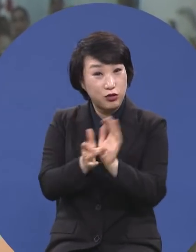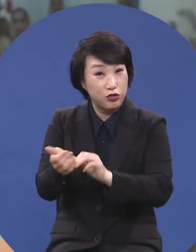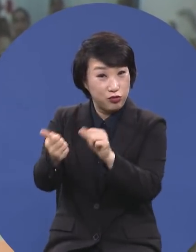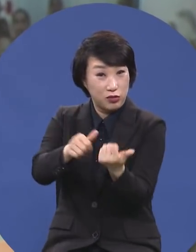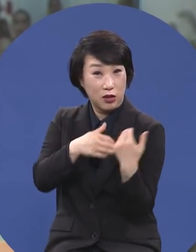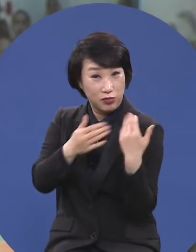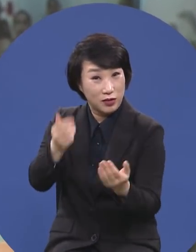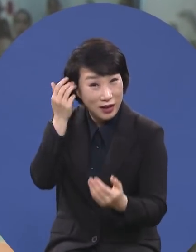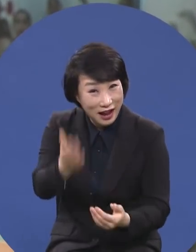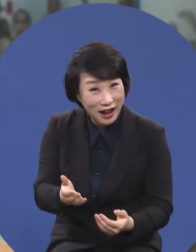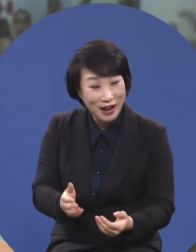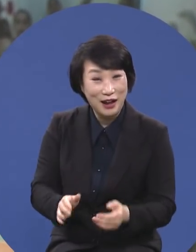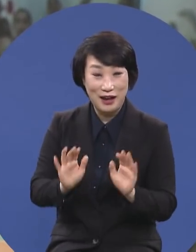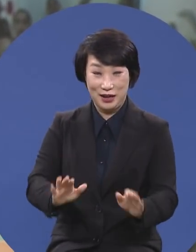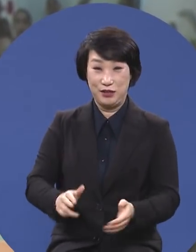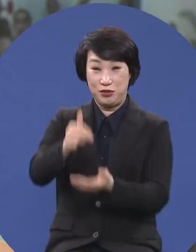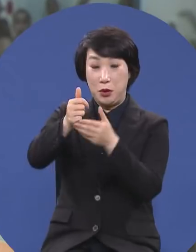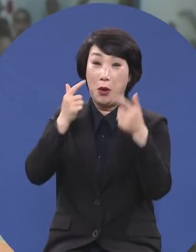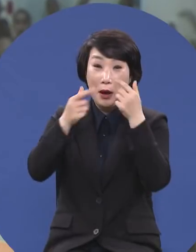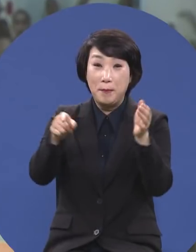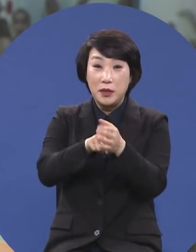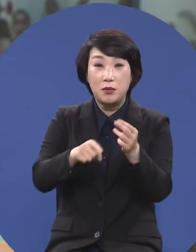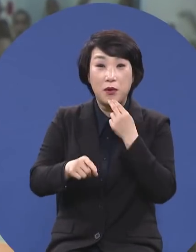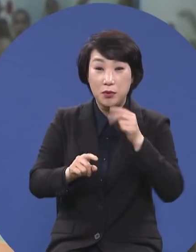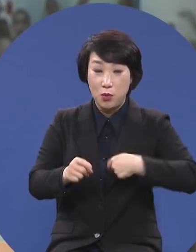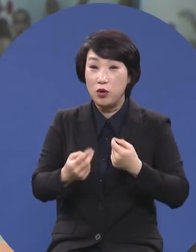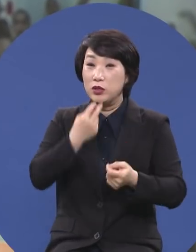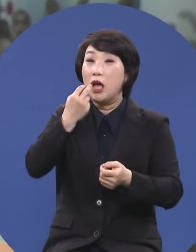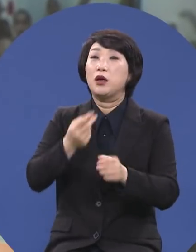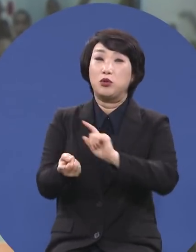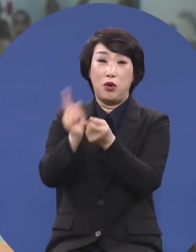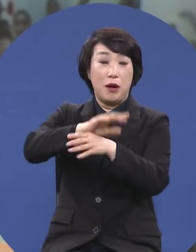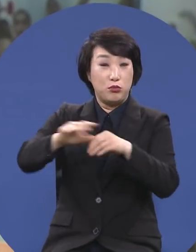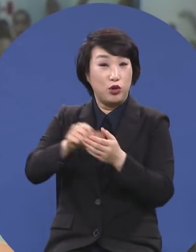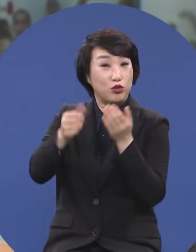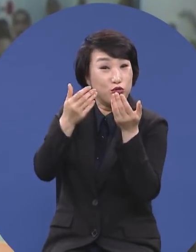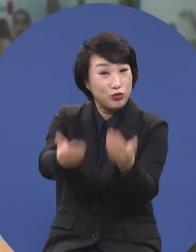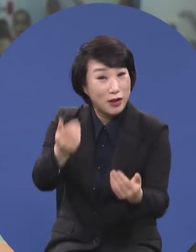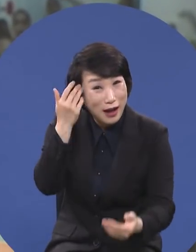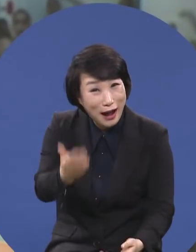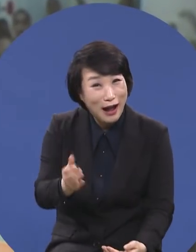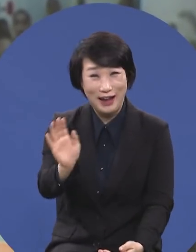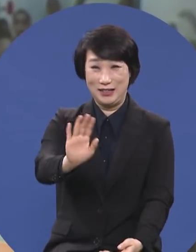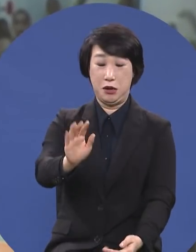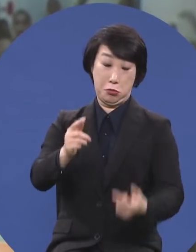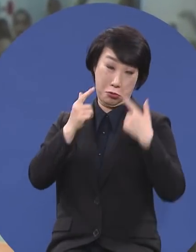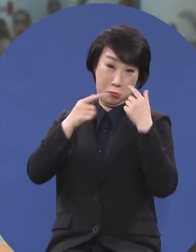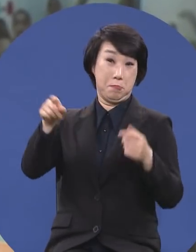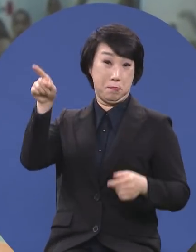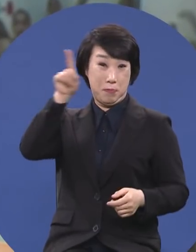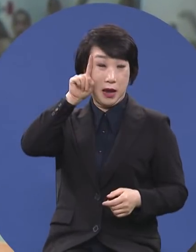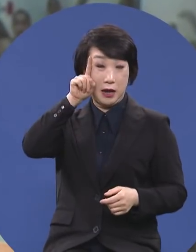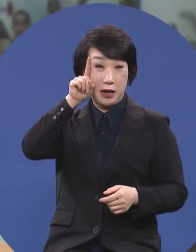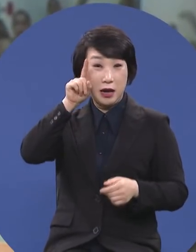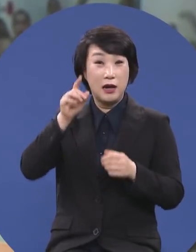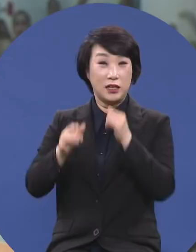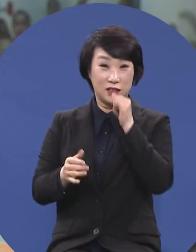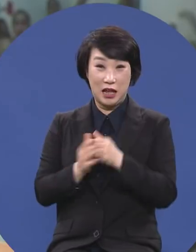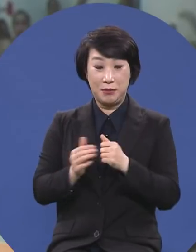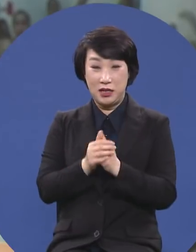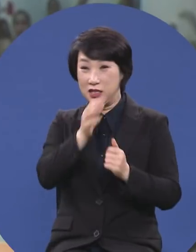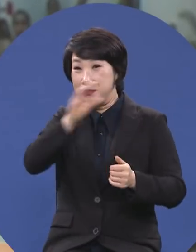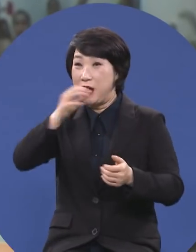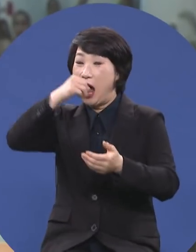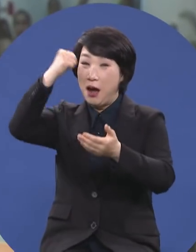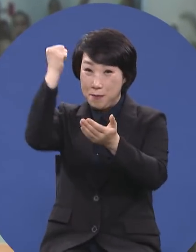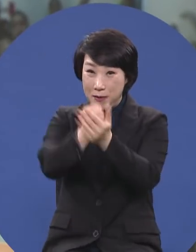죽였으며 주님의 확신 없이 자기 목숨을 대성물로 주셨겠는가. 얼마나 확신에 차있고 분명하면